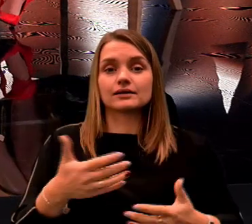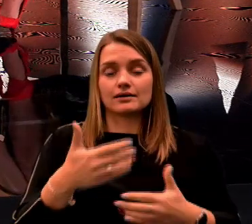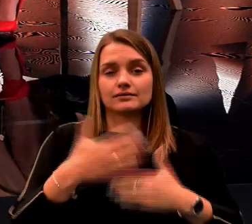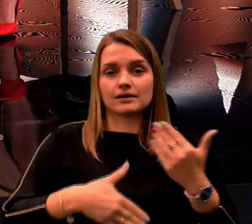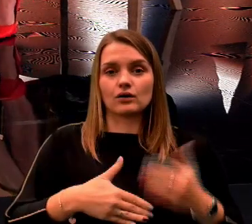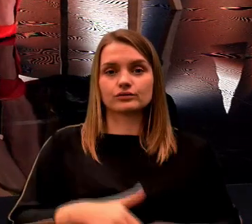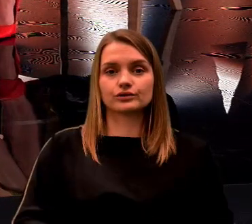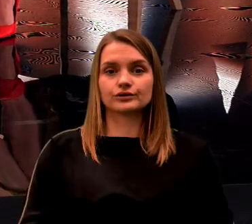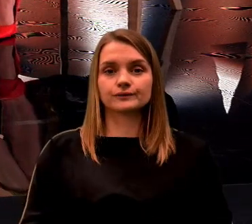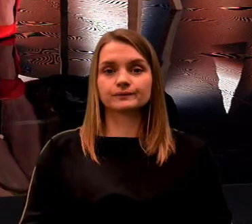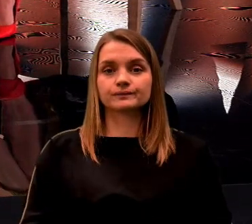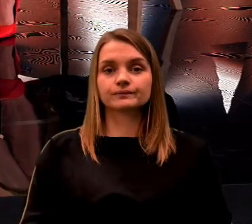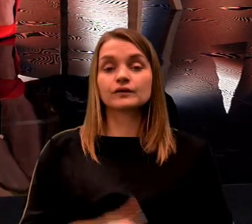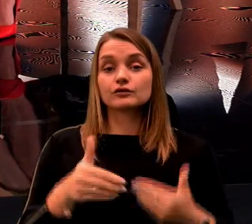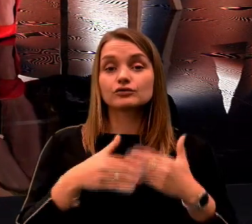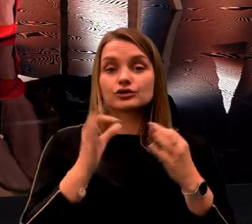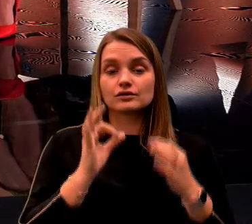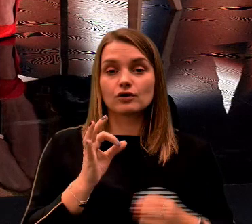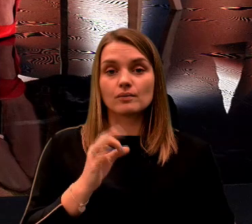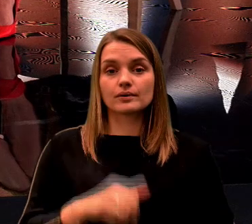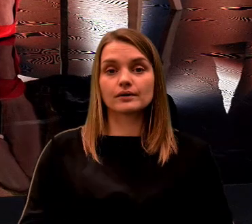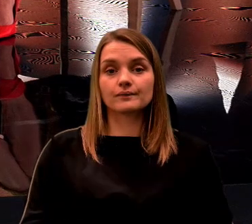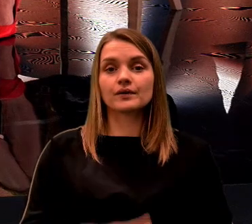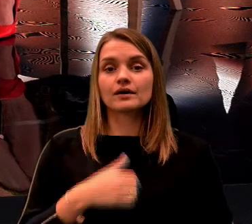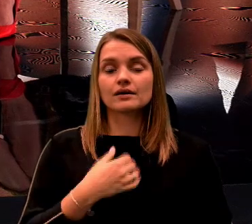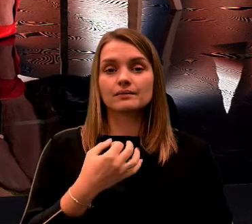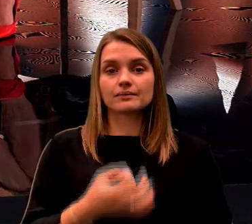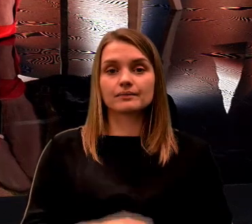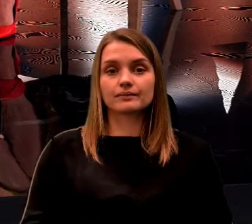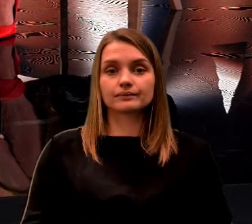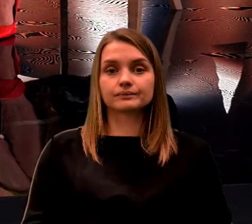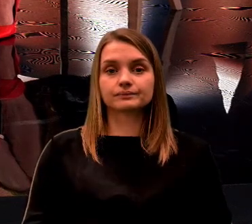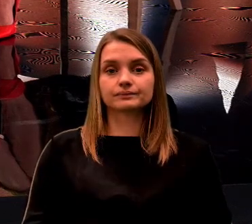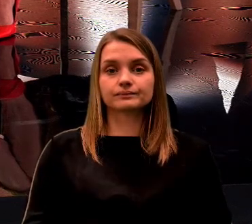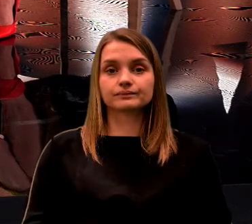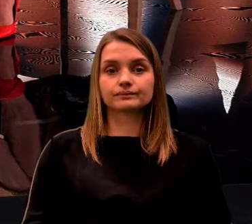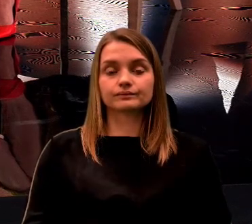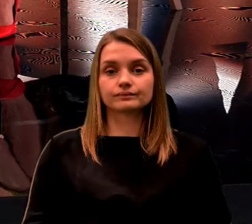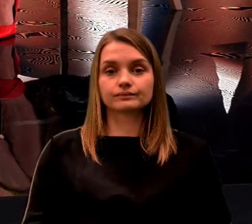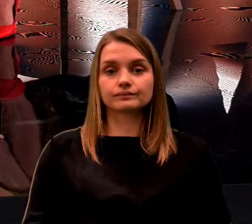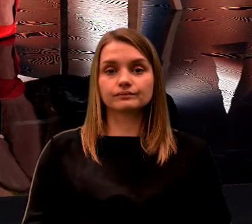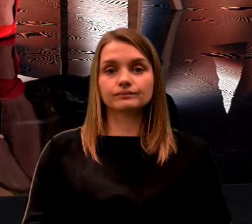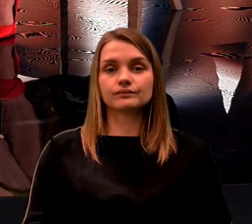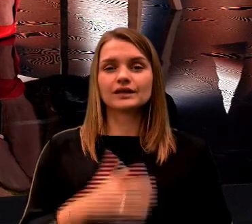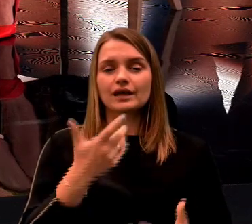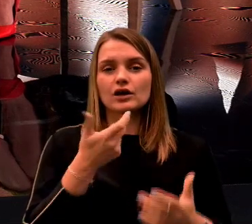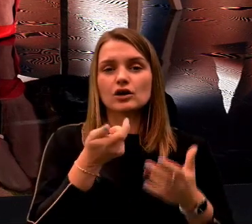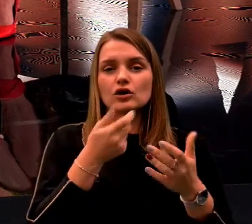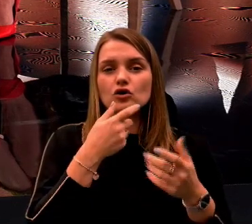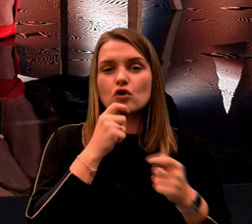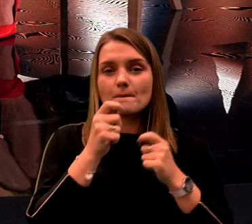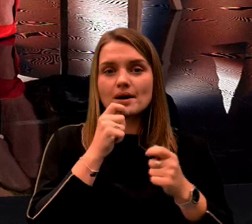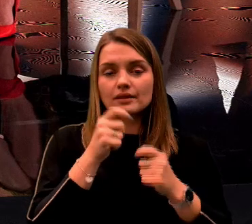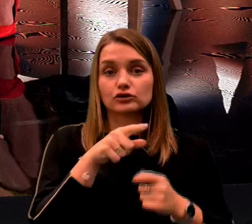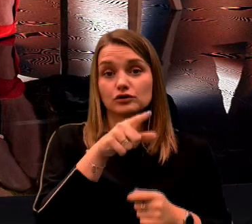zakończyć. Dzień dobry, Jakub Bilny. Ja miałbym taki tutaj komentarz. Jeszcze bliżej. Taki komentarz. Państwo mówicie tutaj